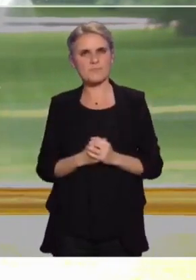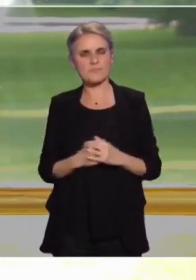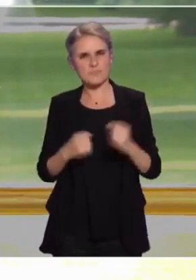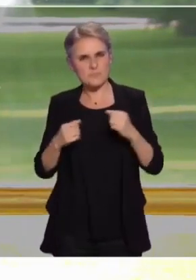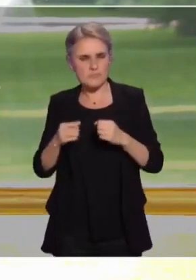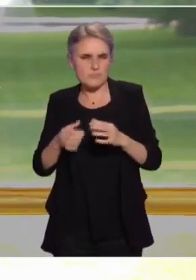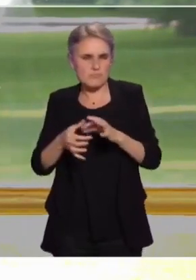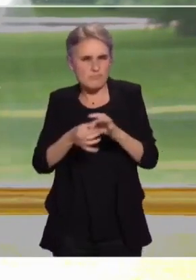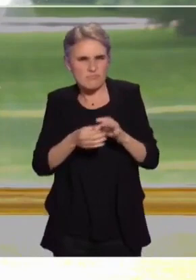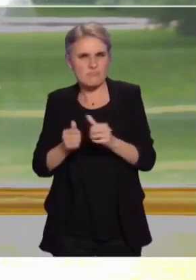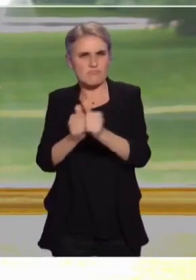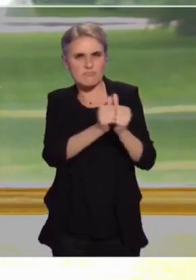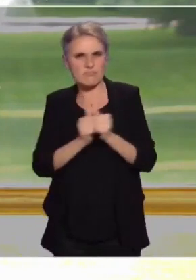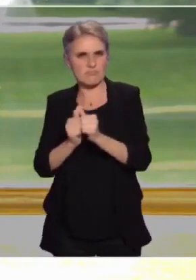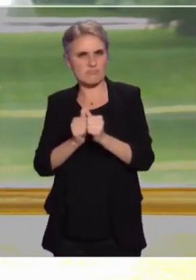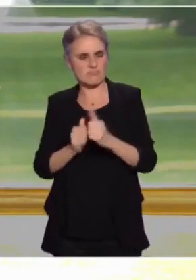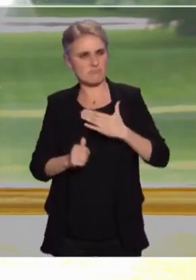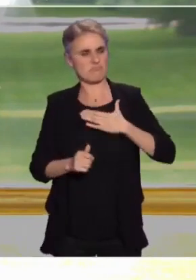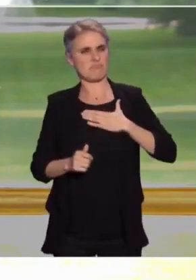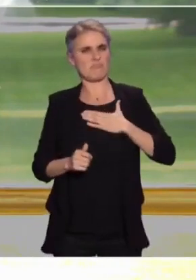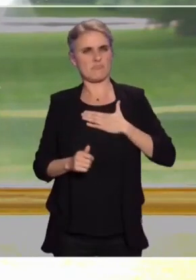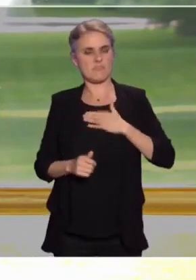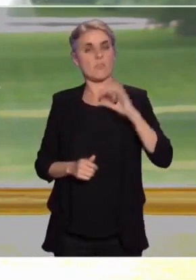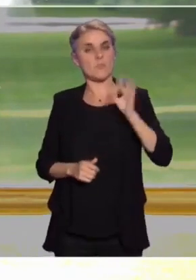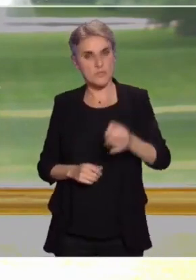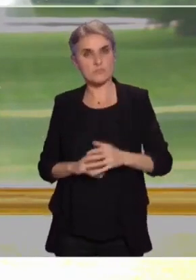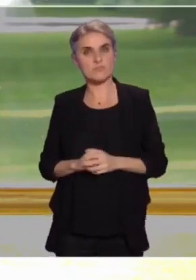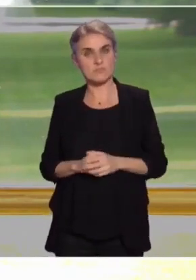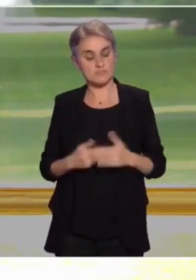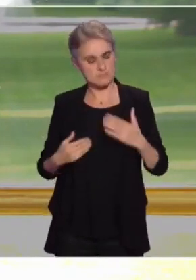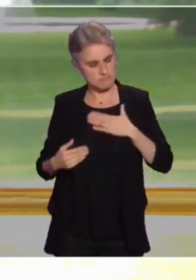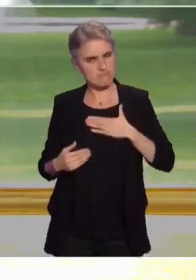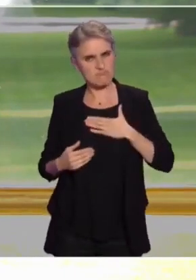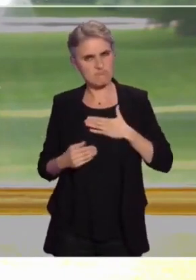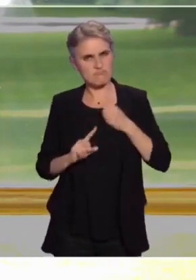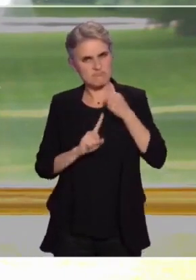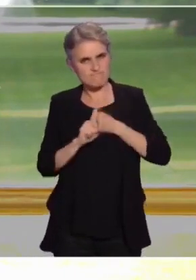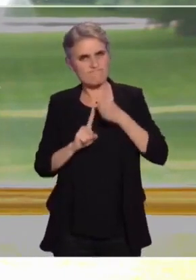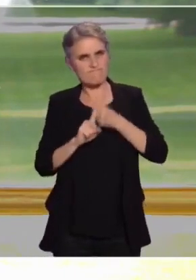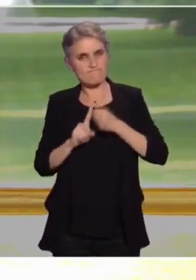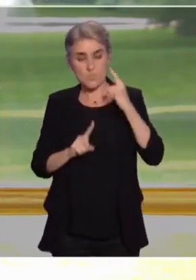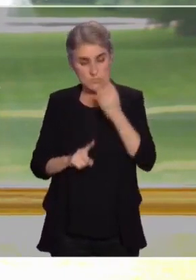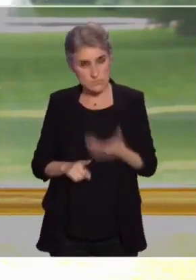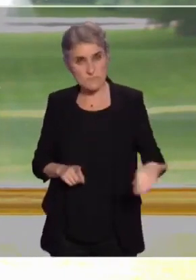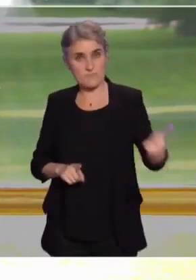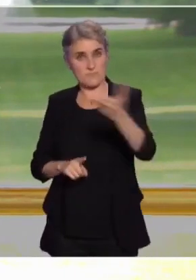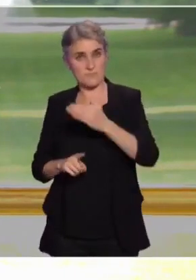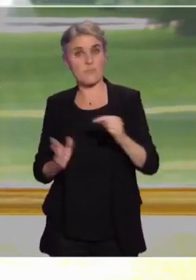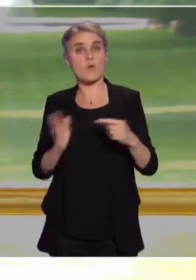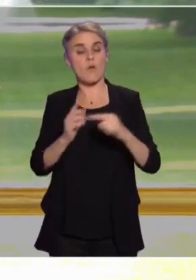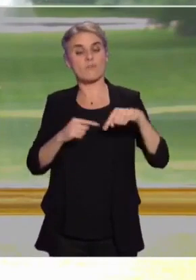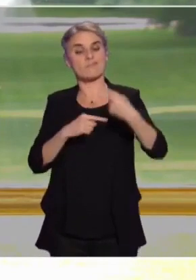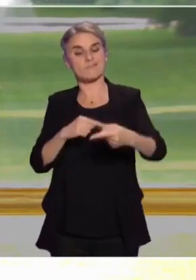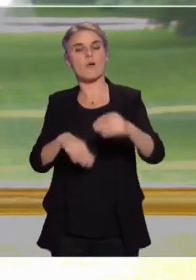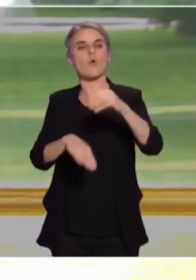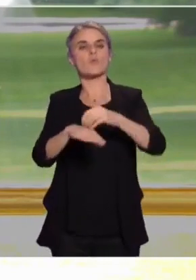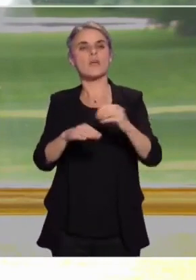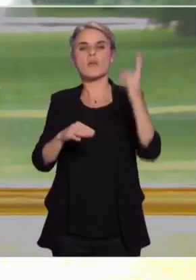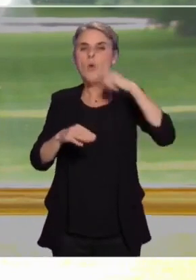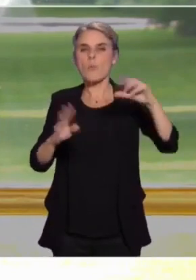solidaire plus souveraine c'est le combat je mènerai en votre nom dès le conseil européen de juillet